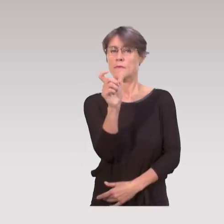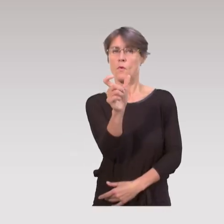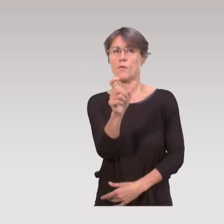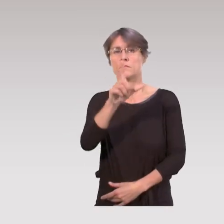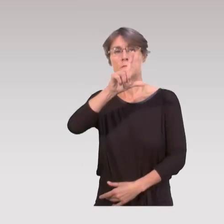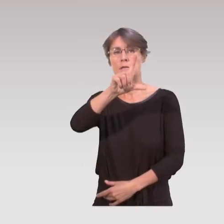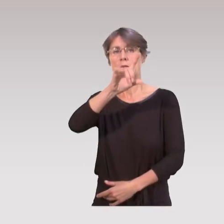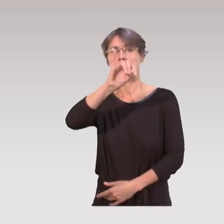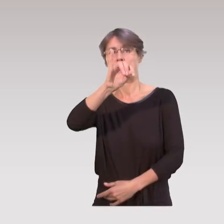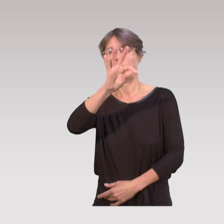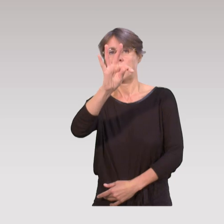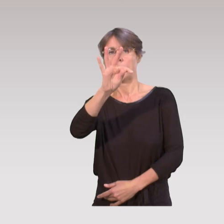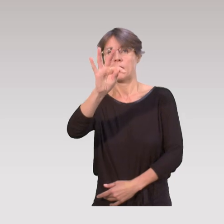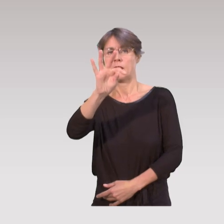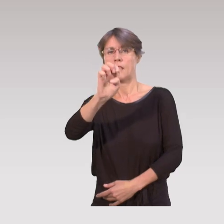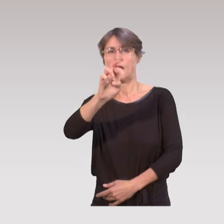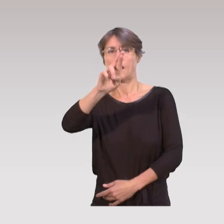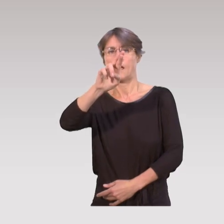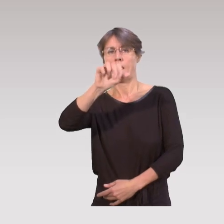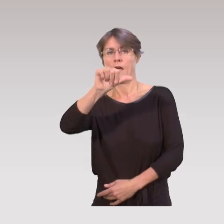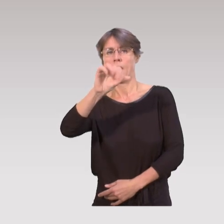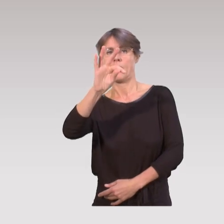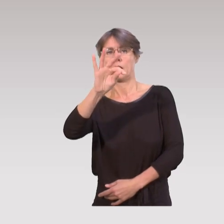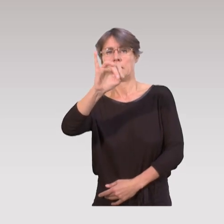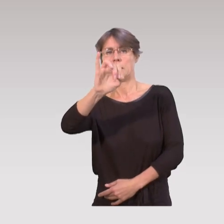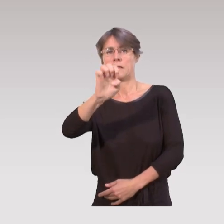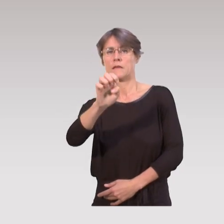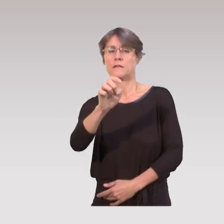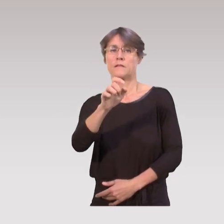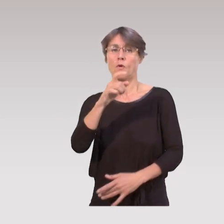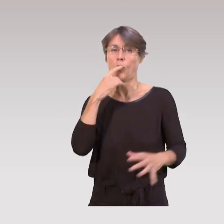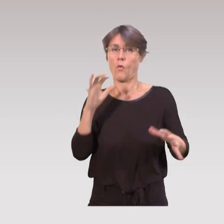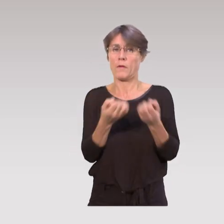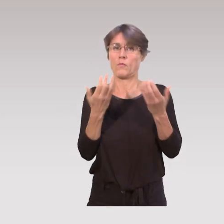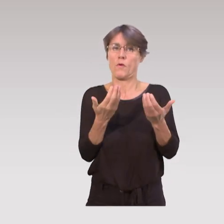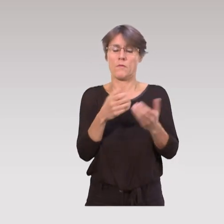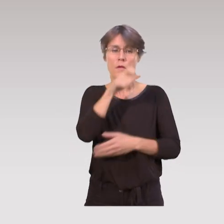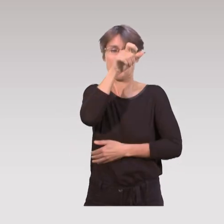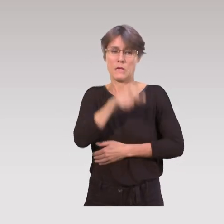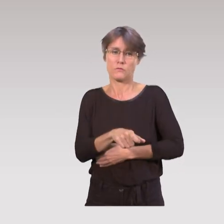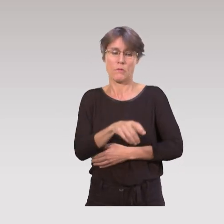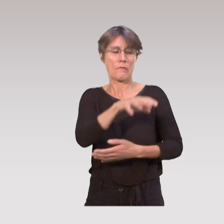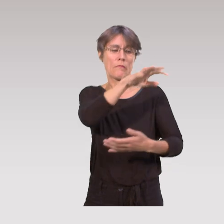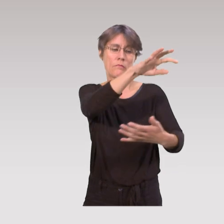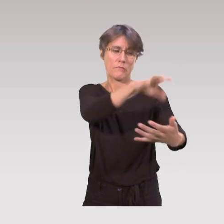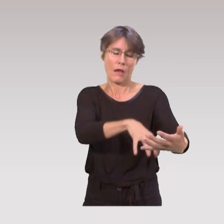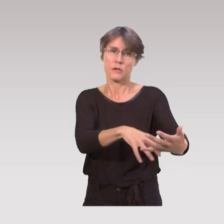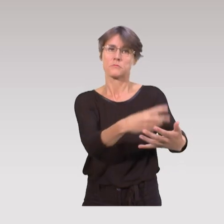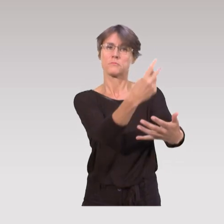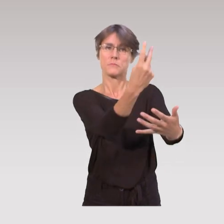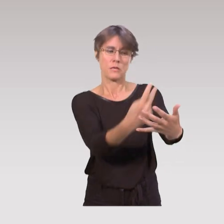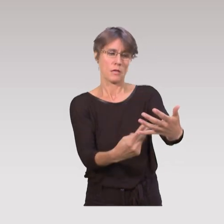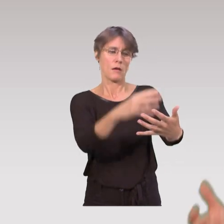En fait, la littératie, c'est la capacité des personnes de comprendre un texte écrit ou chiffré ou des